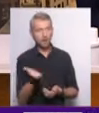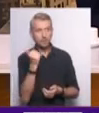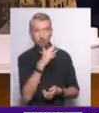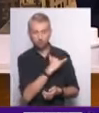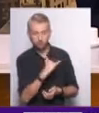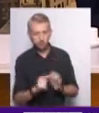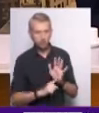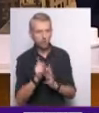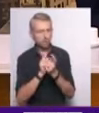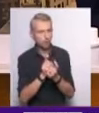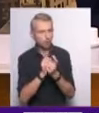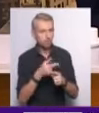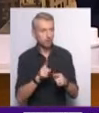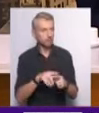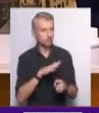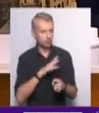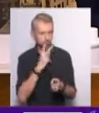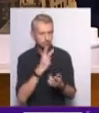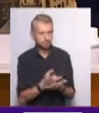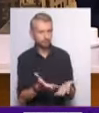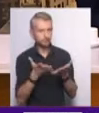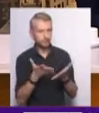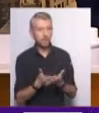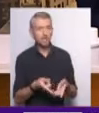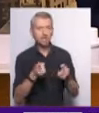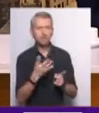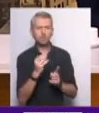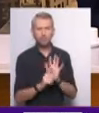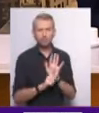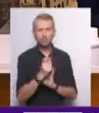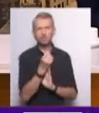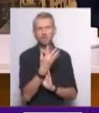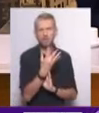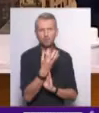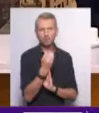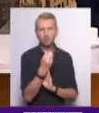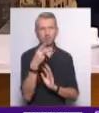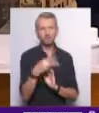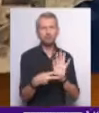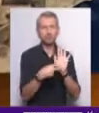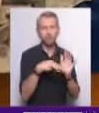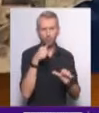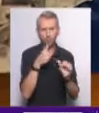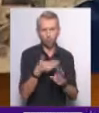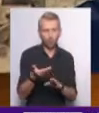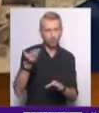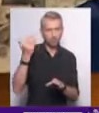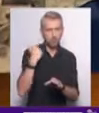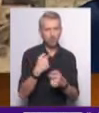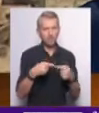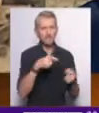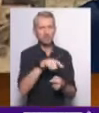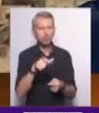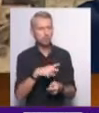почалася боротьба, це стало певним каталізатором. Дійсно, ще з 15-го, там, а взагалі ще з 2007 року, у різних людей були плани